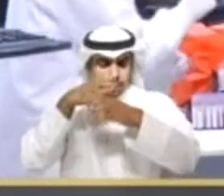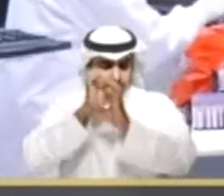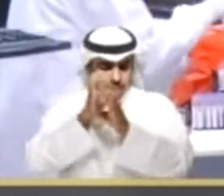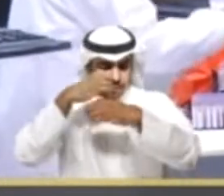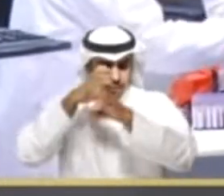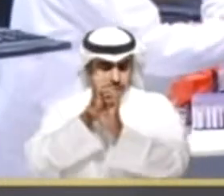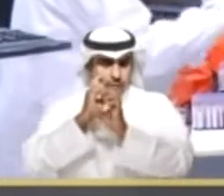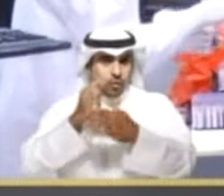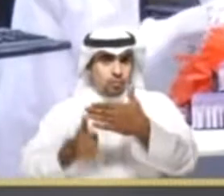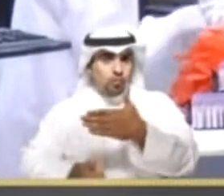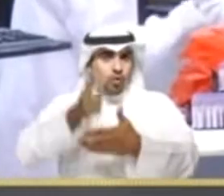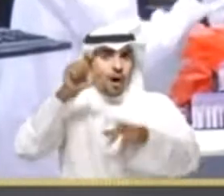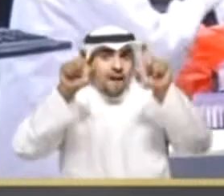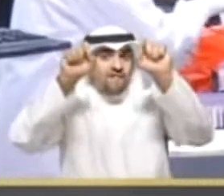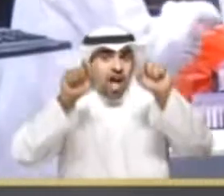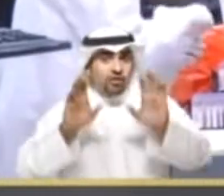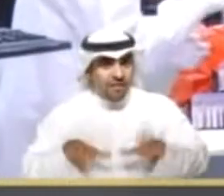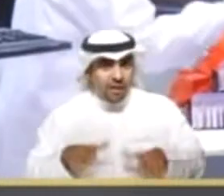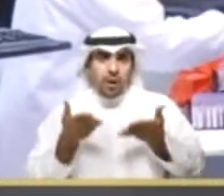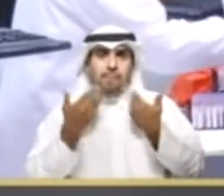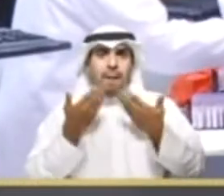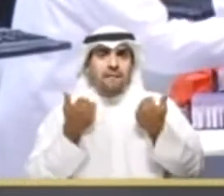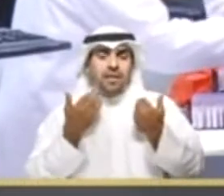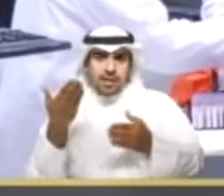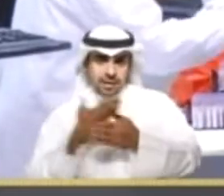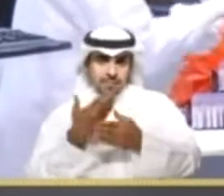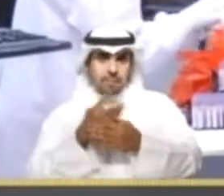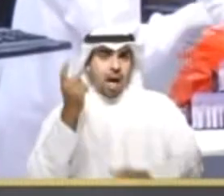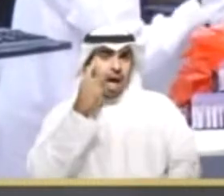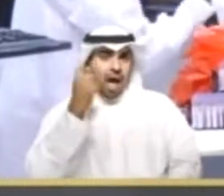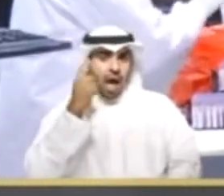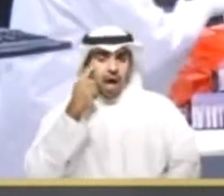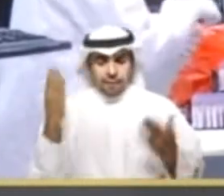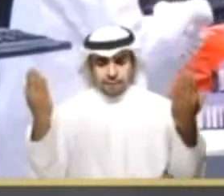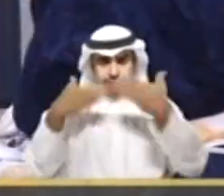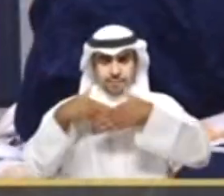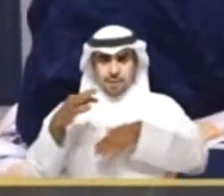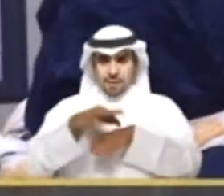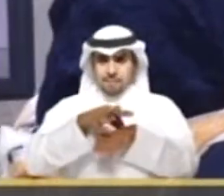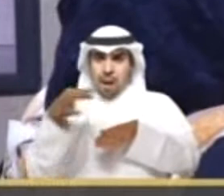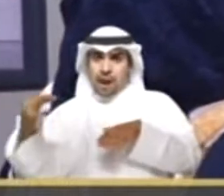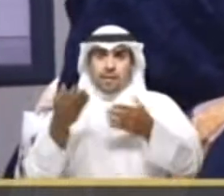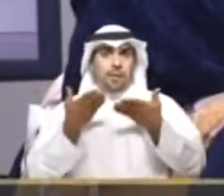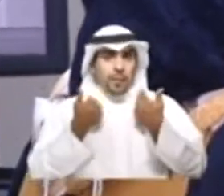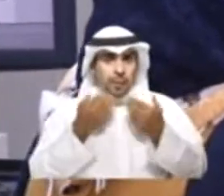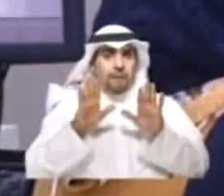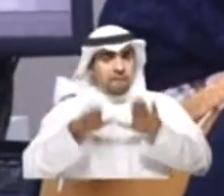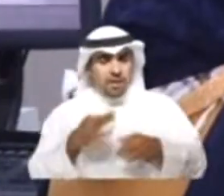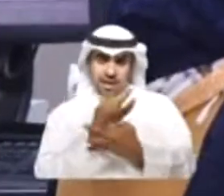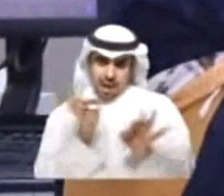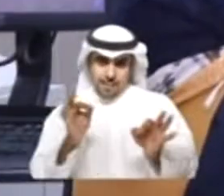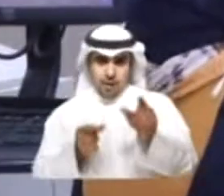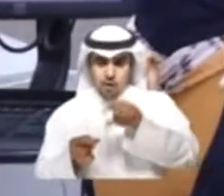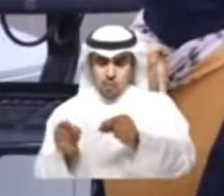وجود الفيروس أم لا، وتنتهي إلى معرفة مدى مقاومة الفيروس للمضادات الفيروسية. مختبر الفيروسات